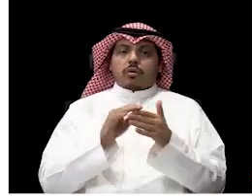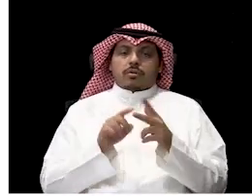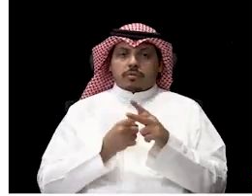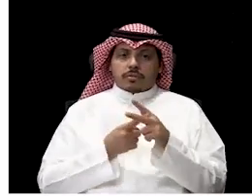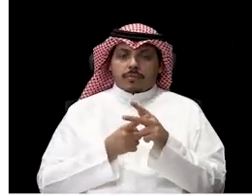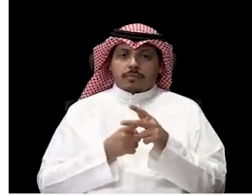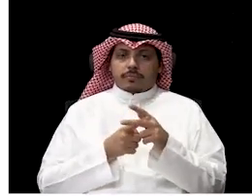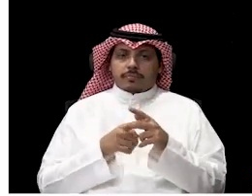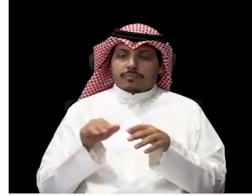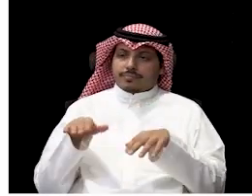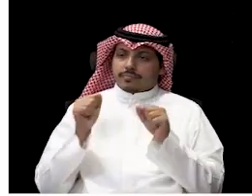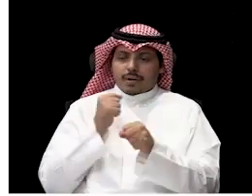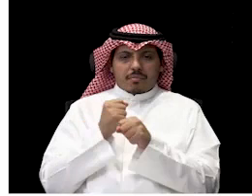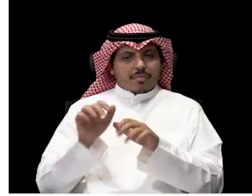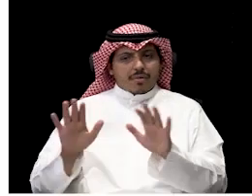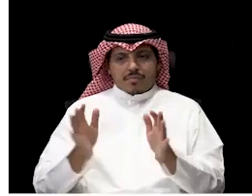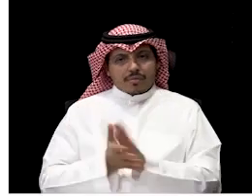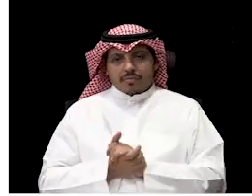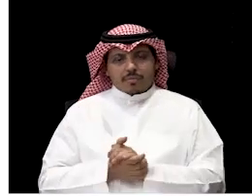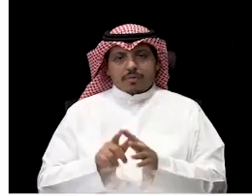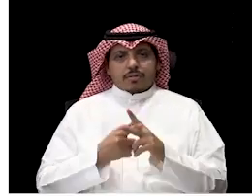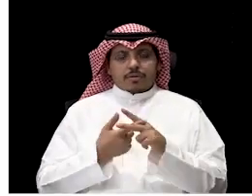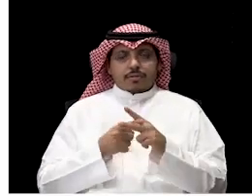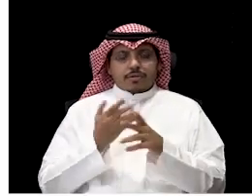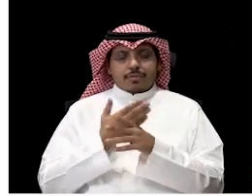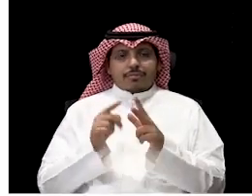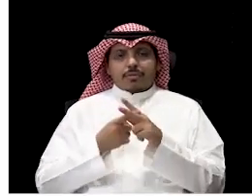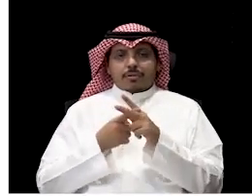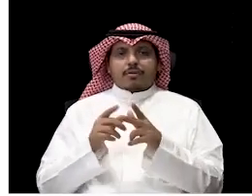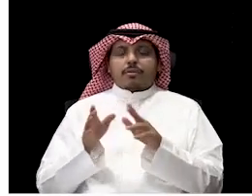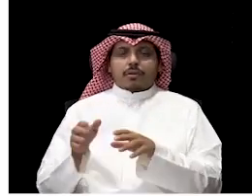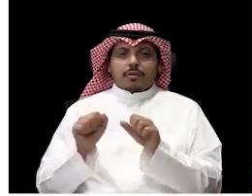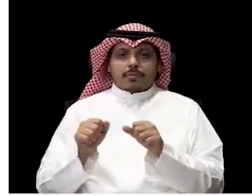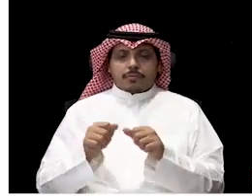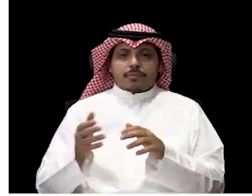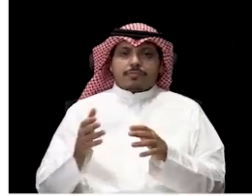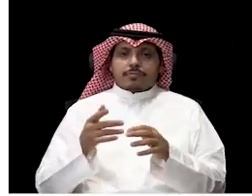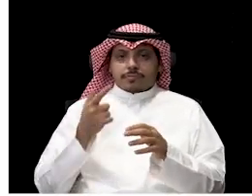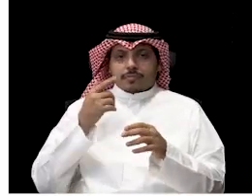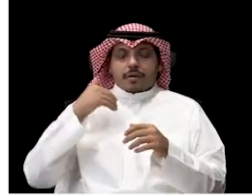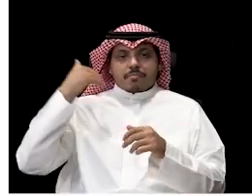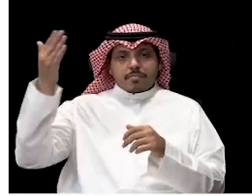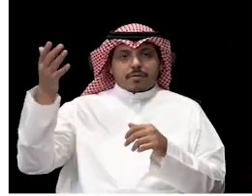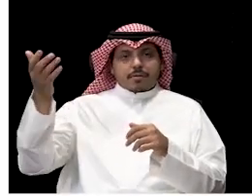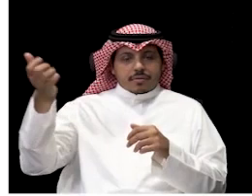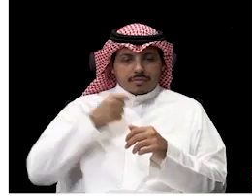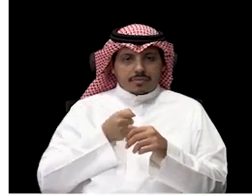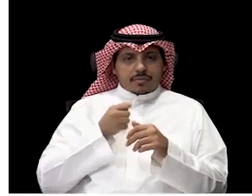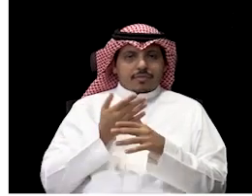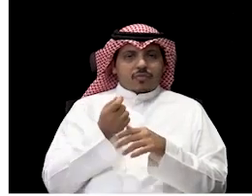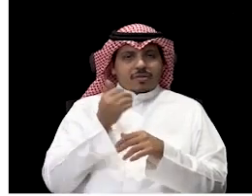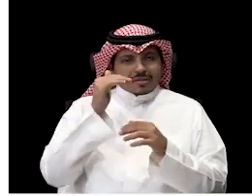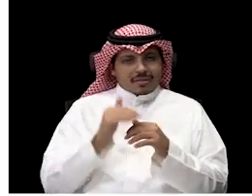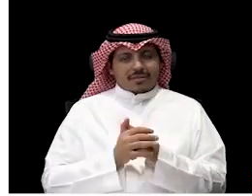والاستغناء عن الأيدي العاملة، الاستعانة بالأيدي العاملة الوافدة بسبب كونها رخيصة. إذن